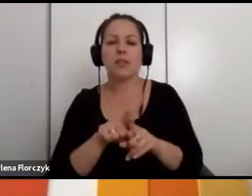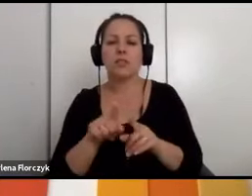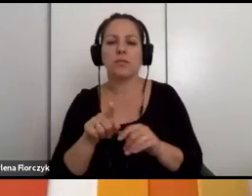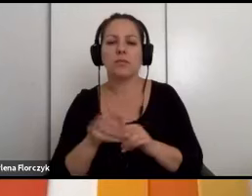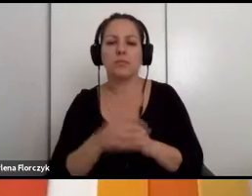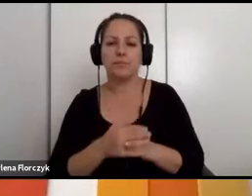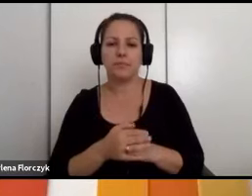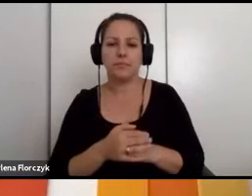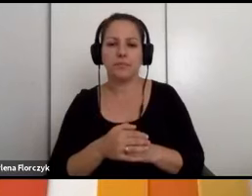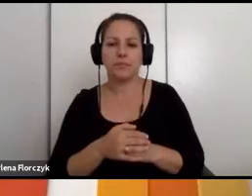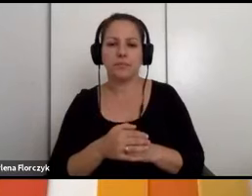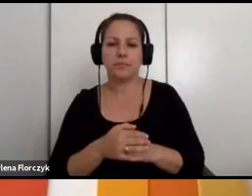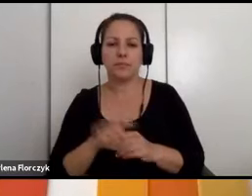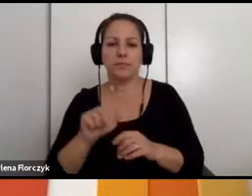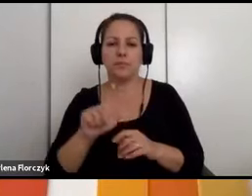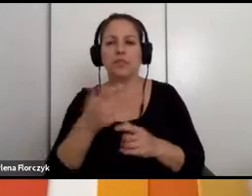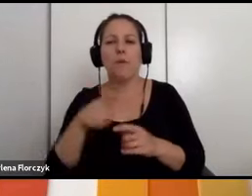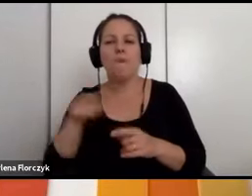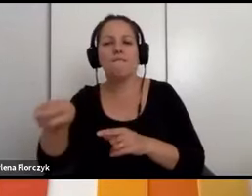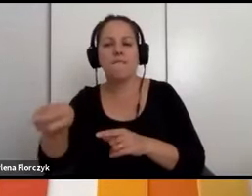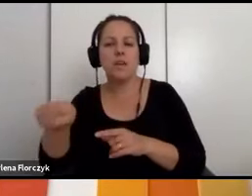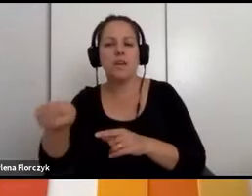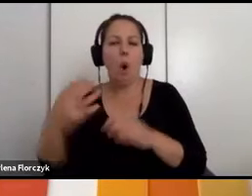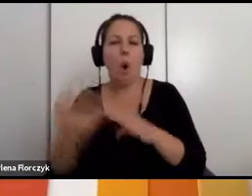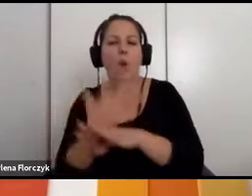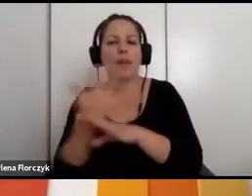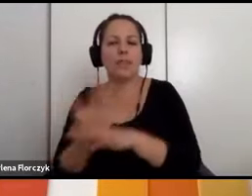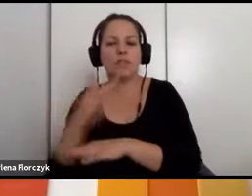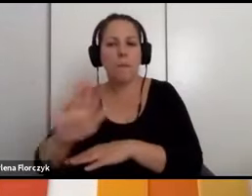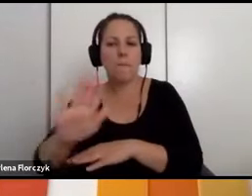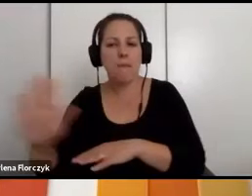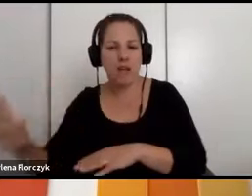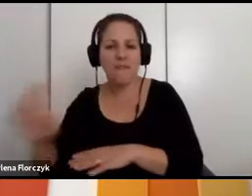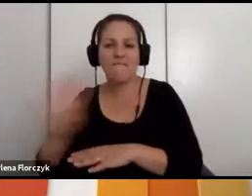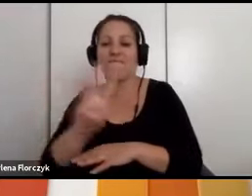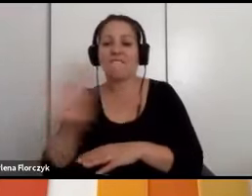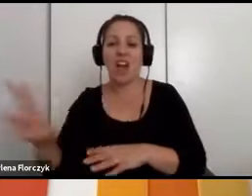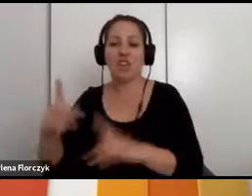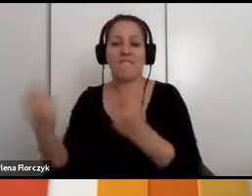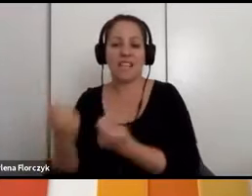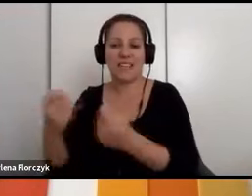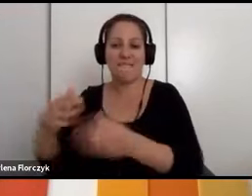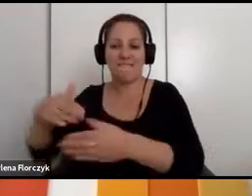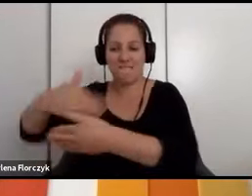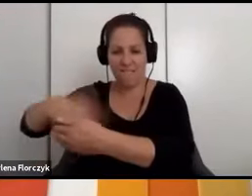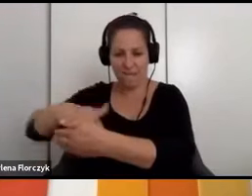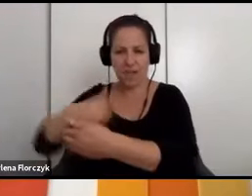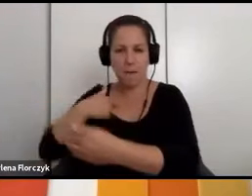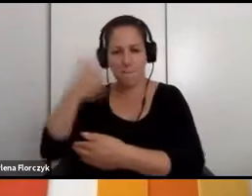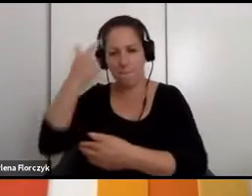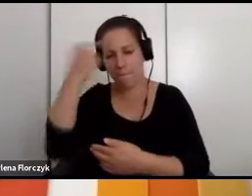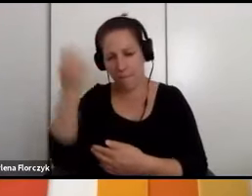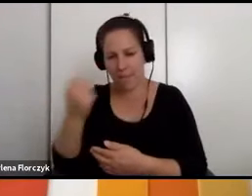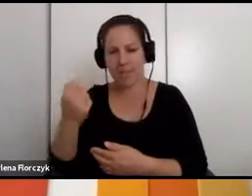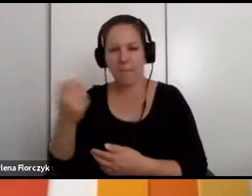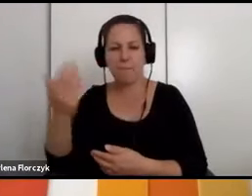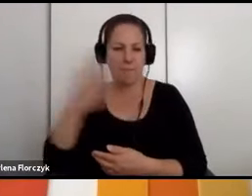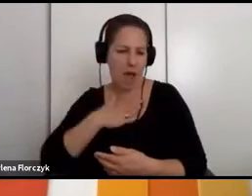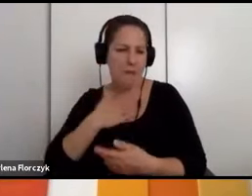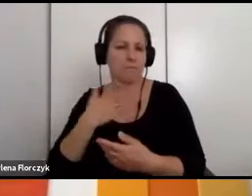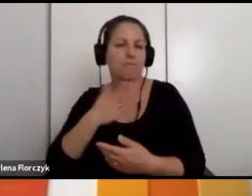też to, co wy w Ognisku macie, czyli wasz festiwal wewnętrzny. Pamiętam, miałam tą